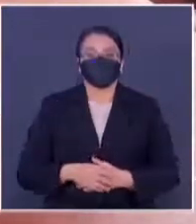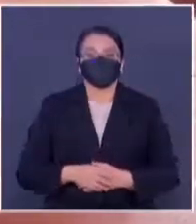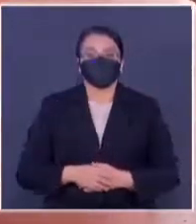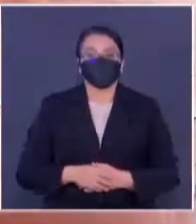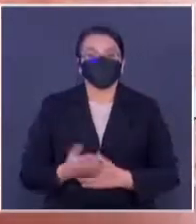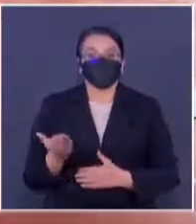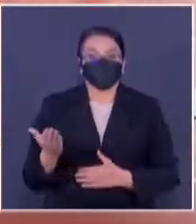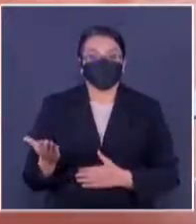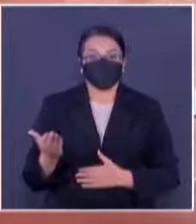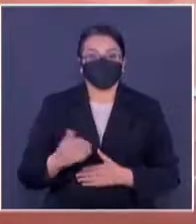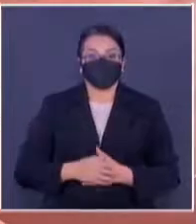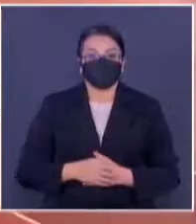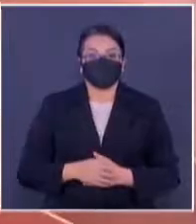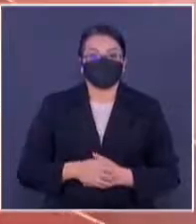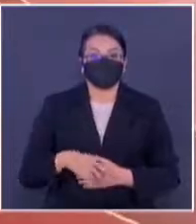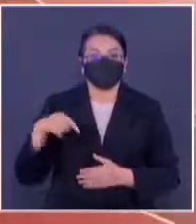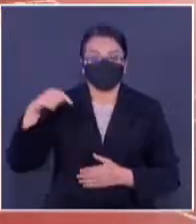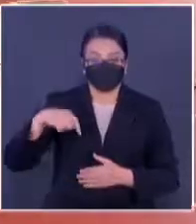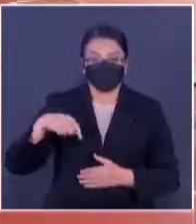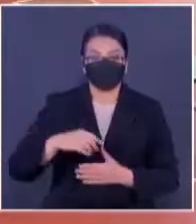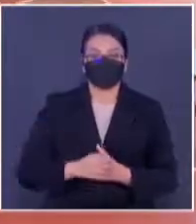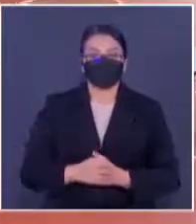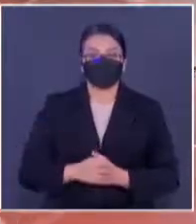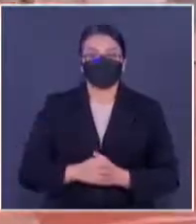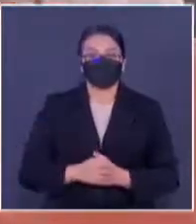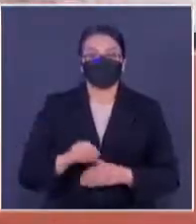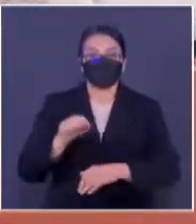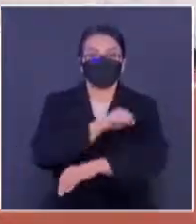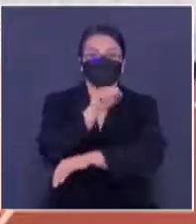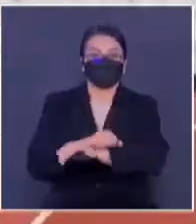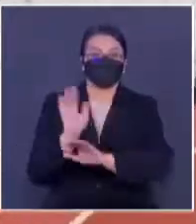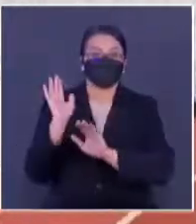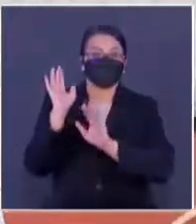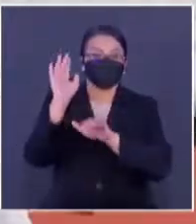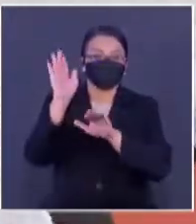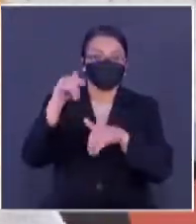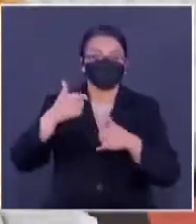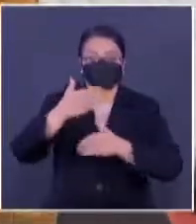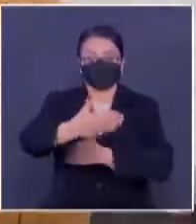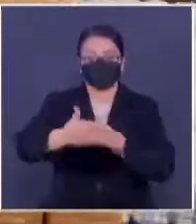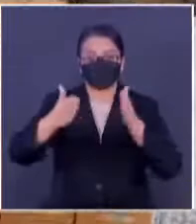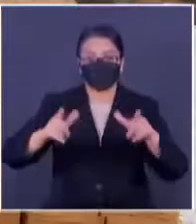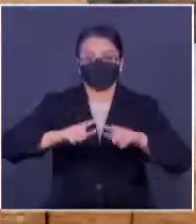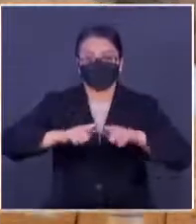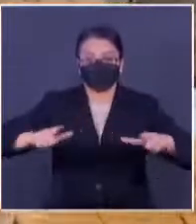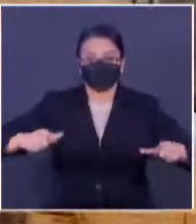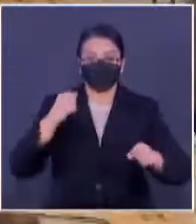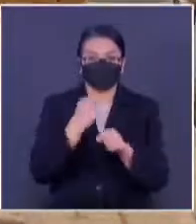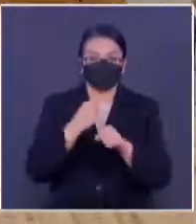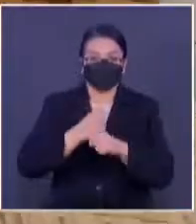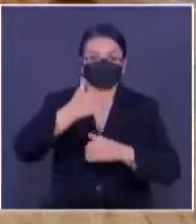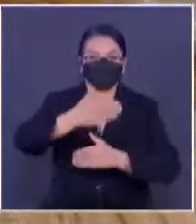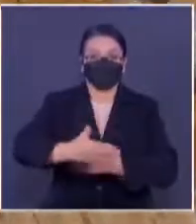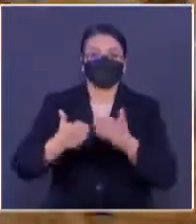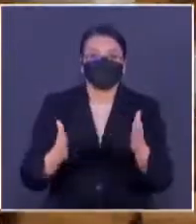นี่เป็นบรรยากาศที่โมโน29 Studio นะครับที่สนามบาสด้านนอกอาคารที่เราใช้เป็นพื้นที่ในการแพ็คสิ่งของ